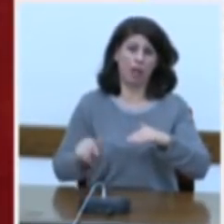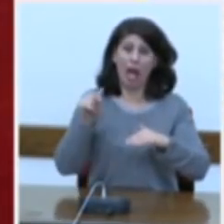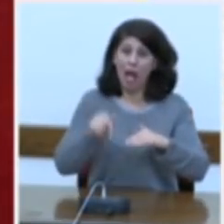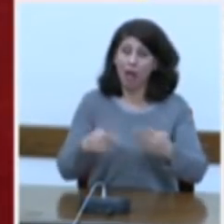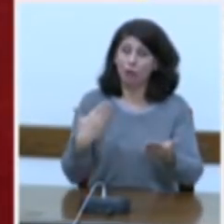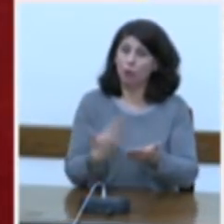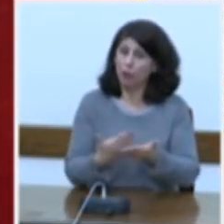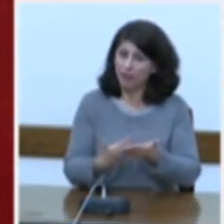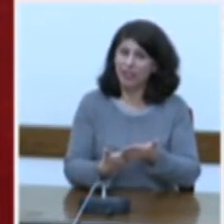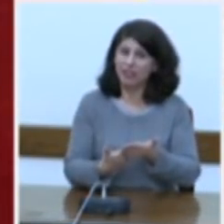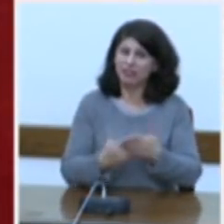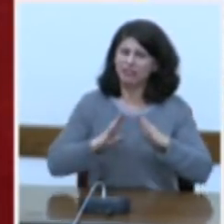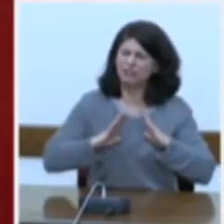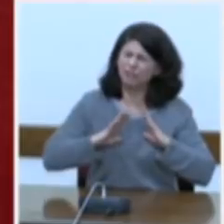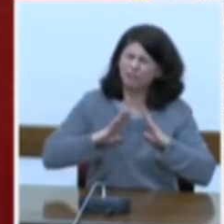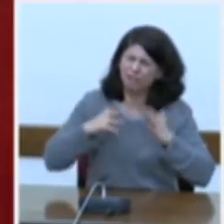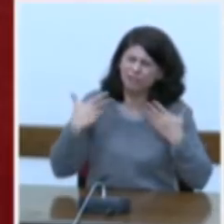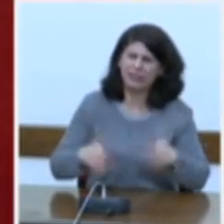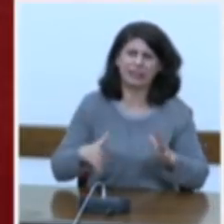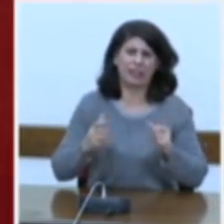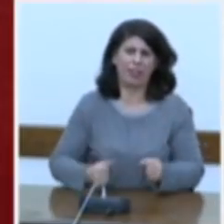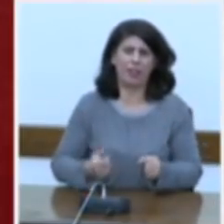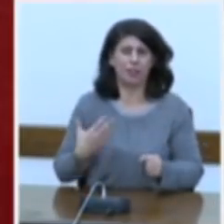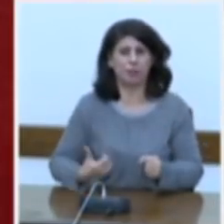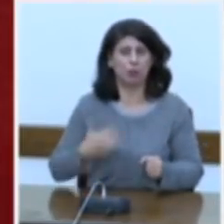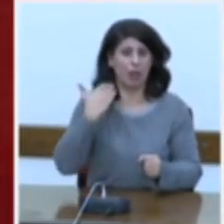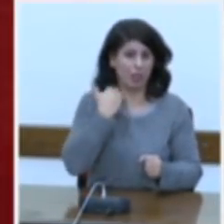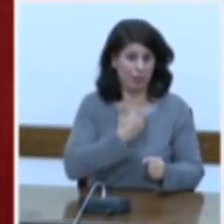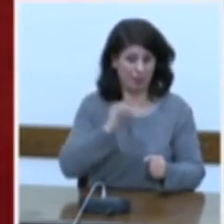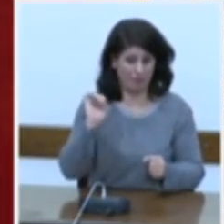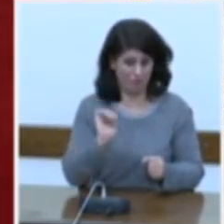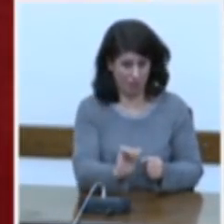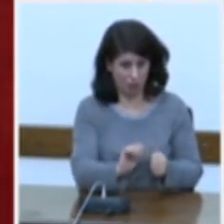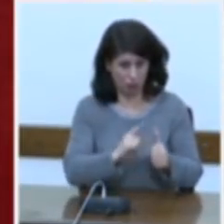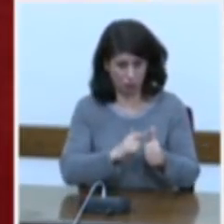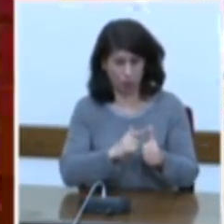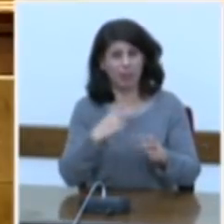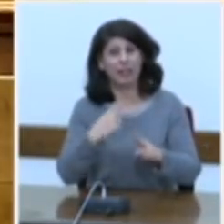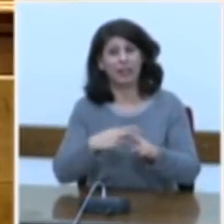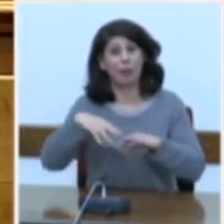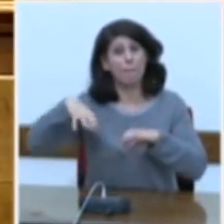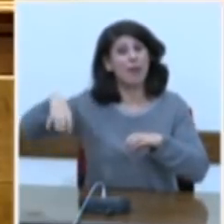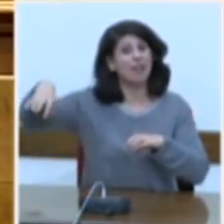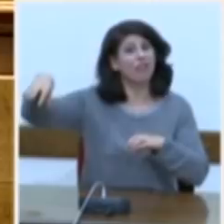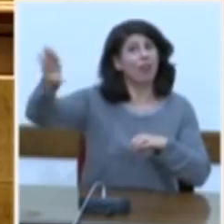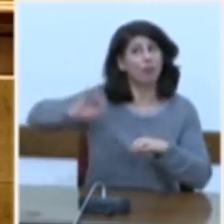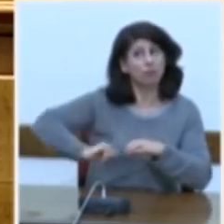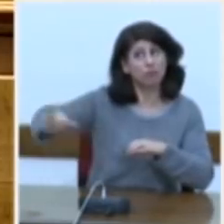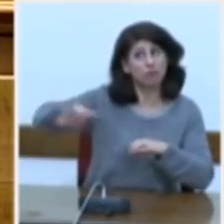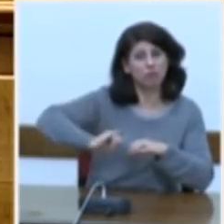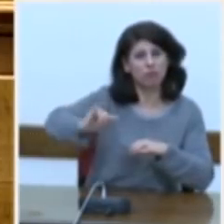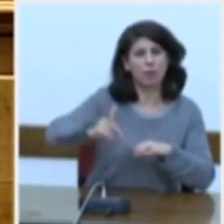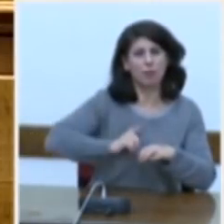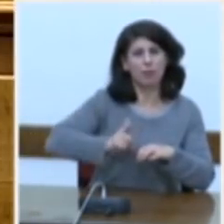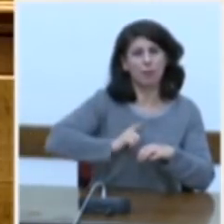αποδεικνύει η φρικτή θέση στην οποία βρίσκονται θύματα βιασμού, κυρίως στην περιφέρεια, που πρέπει να